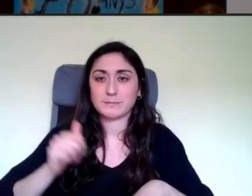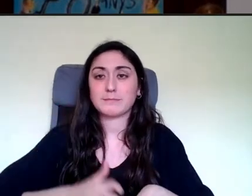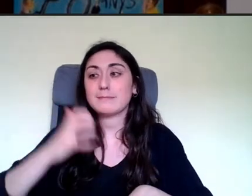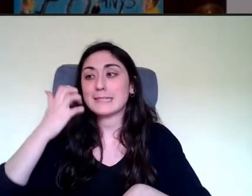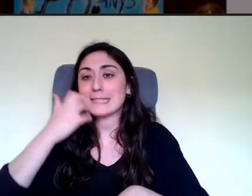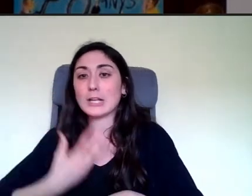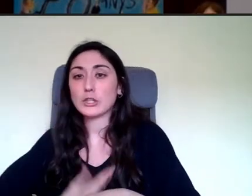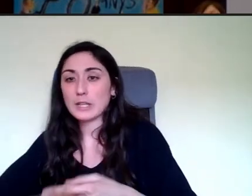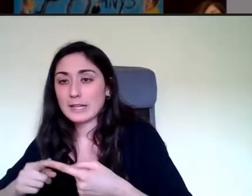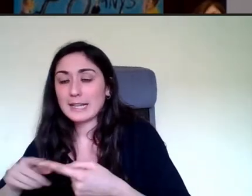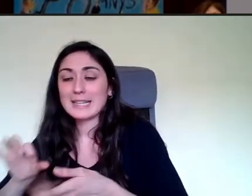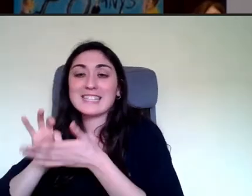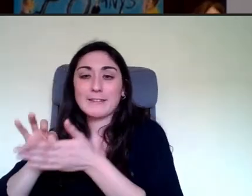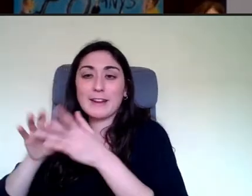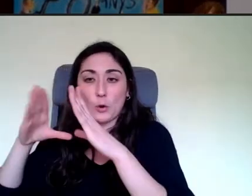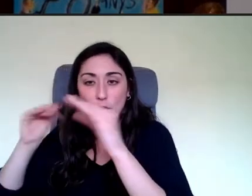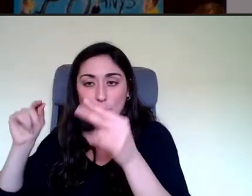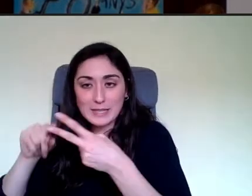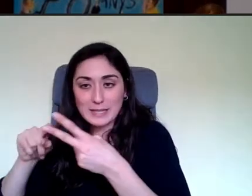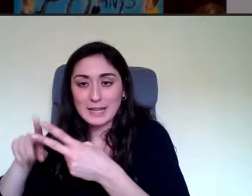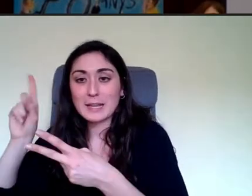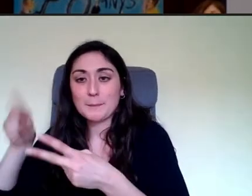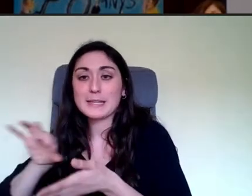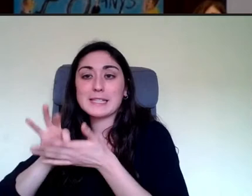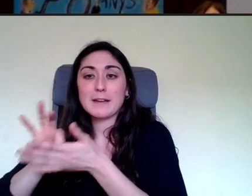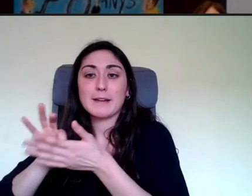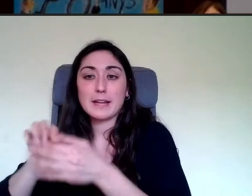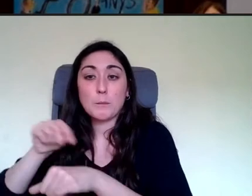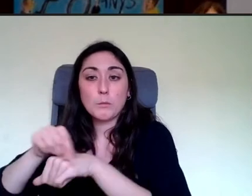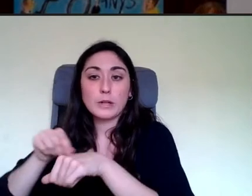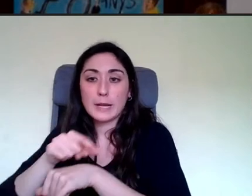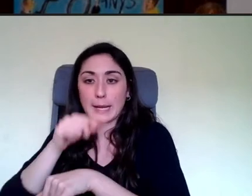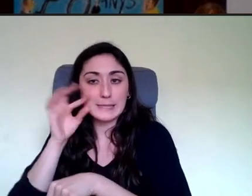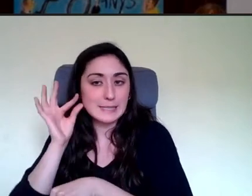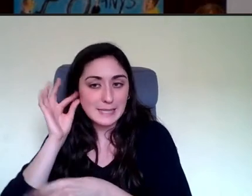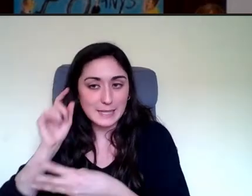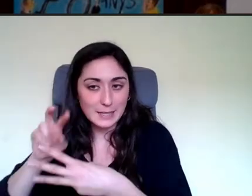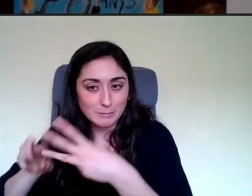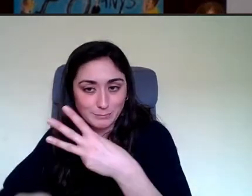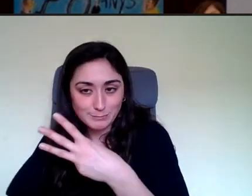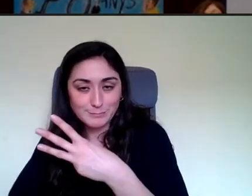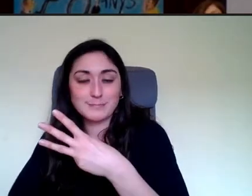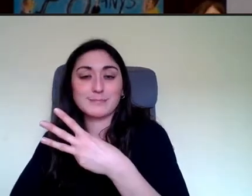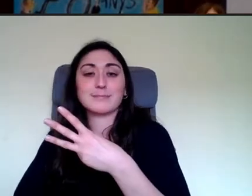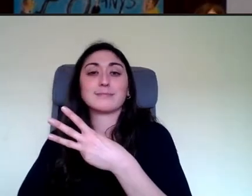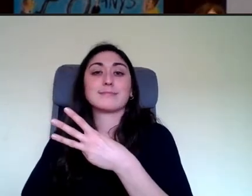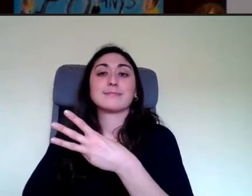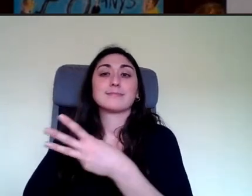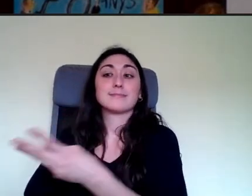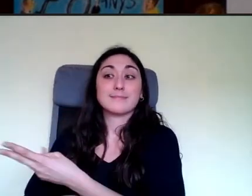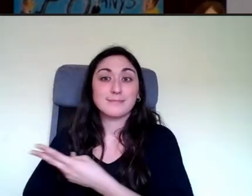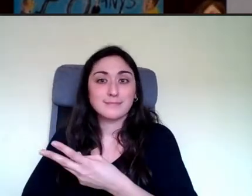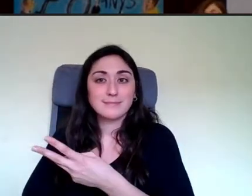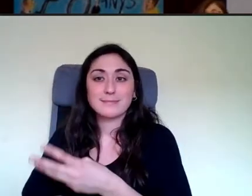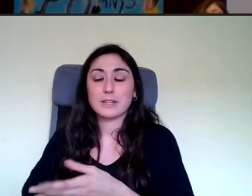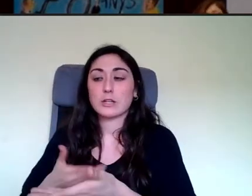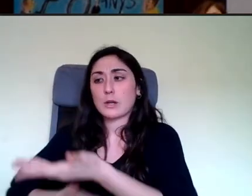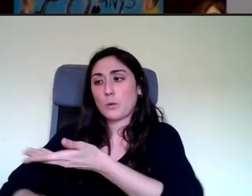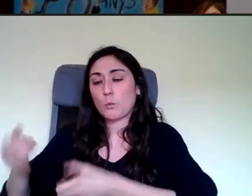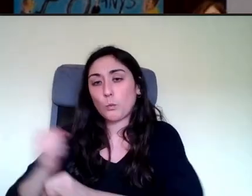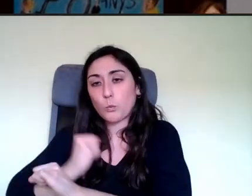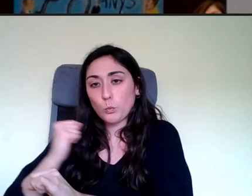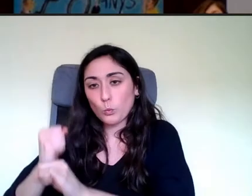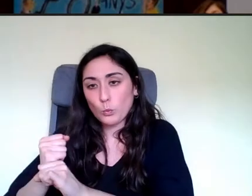d'Universitats i el Servei de Polítiques de Gènere, des de l'Escola Universitària d'Infermeria i Teràpies Ocupacionals, des de